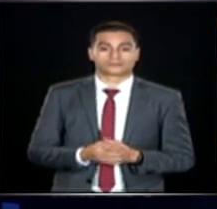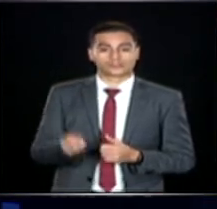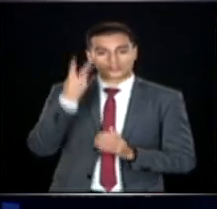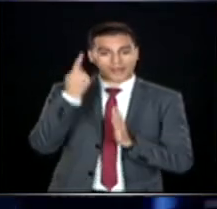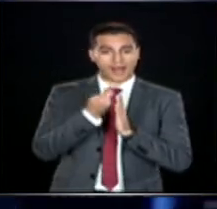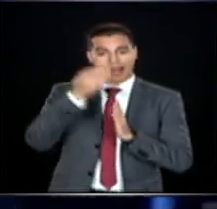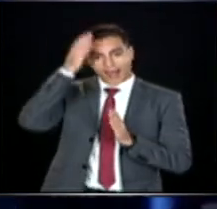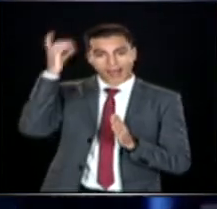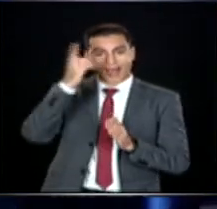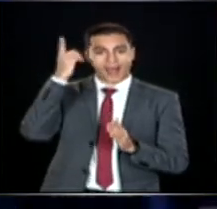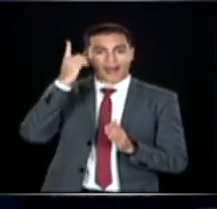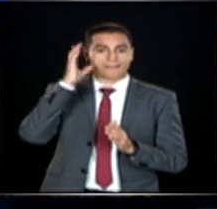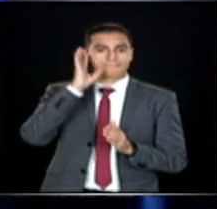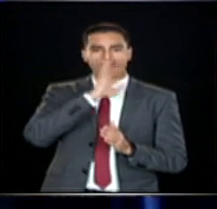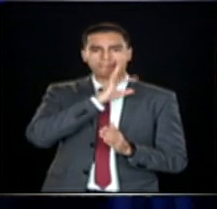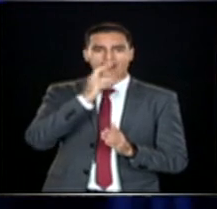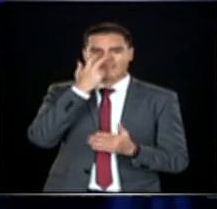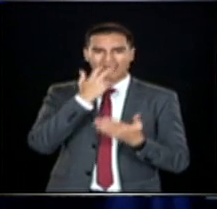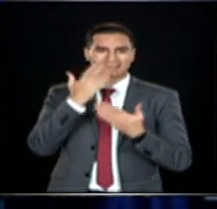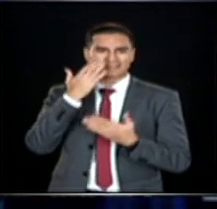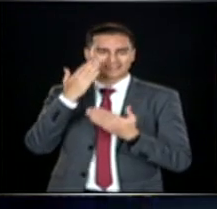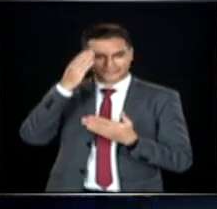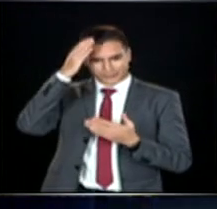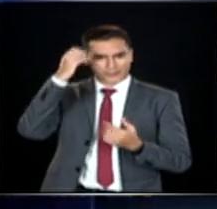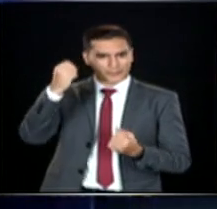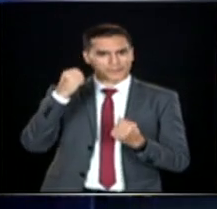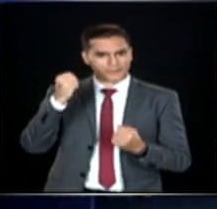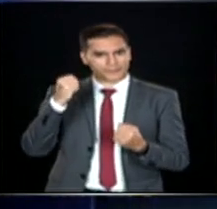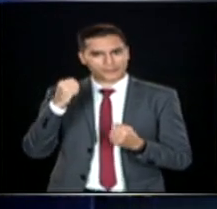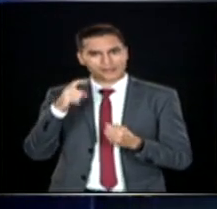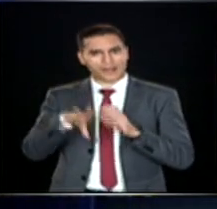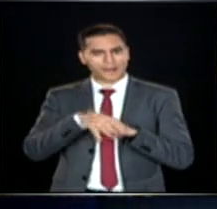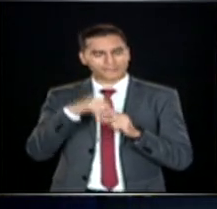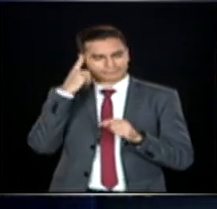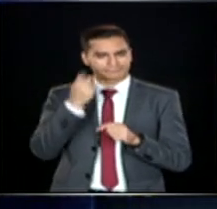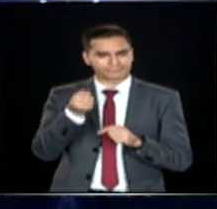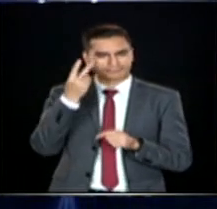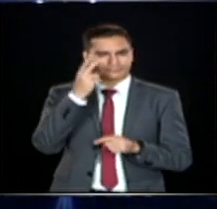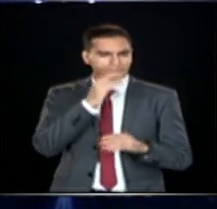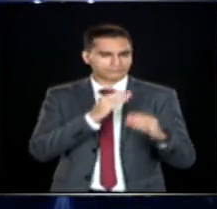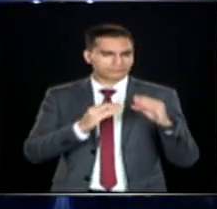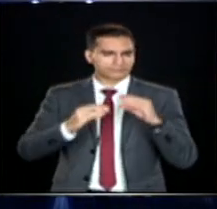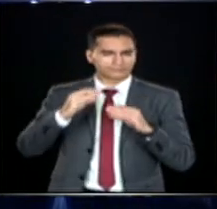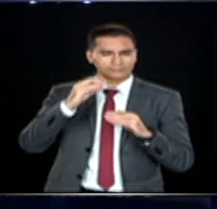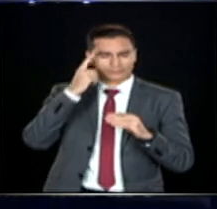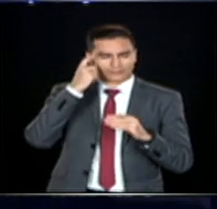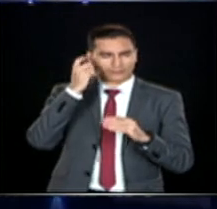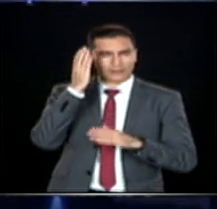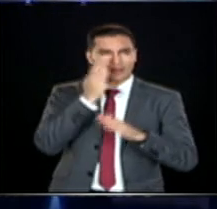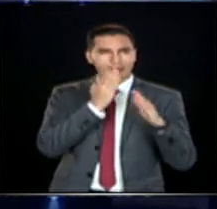شاعر وعالم فلك فارسي سهم في تطوير التقويم الهجري